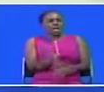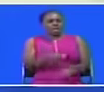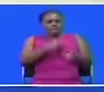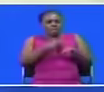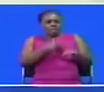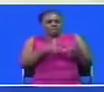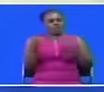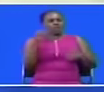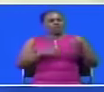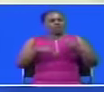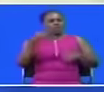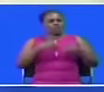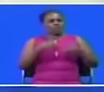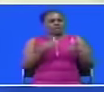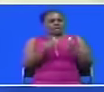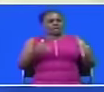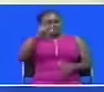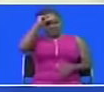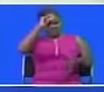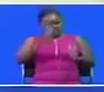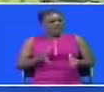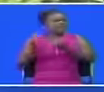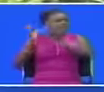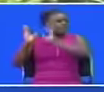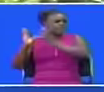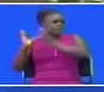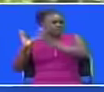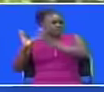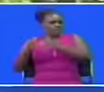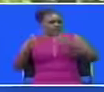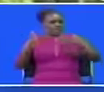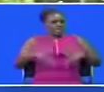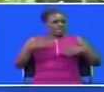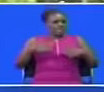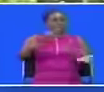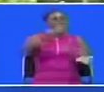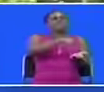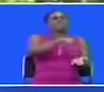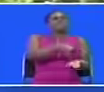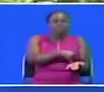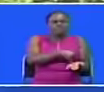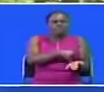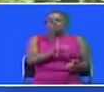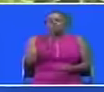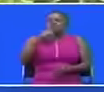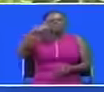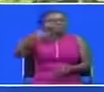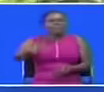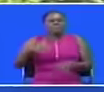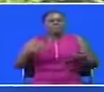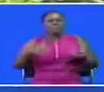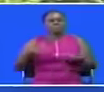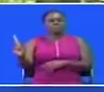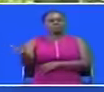corruption allegations leveled against Kilifi Governor Amason Kingi. Wale ambao wamehusika si watu hapa peke